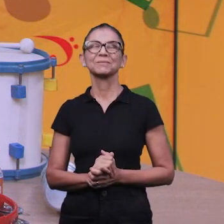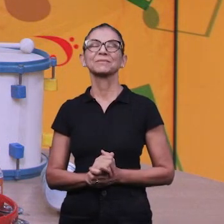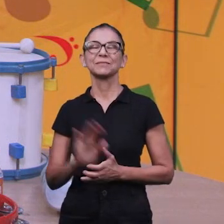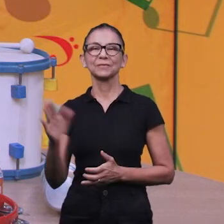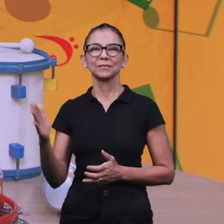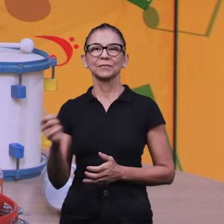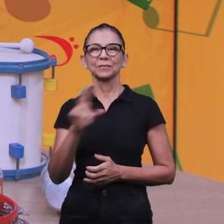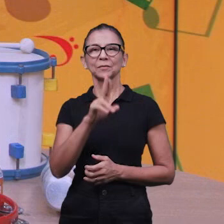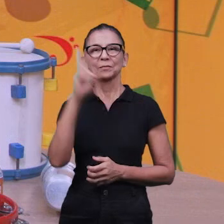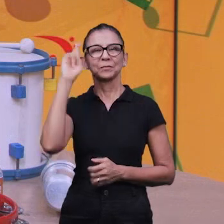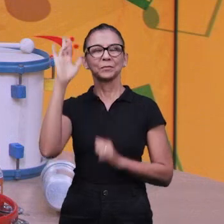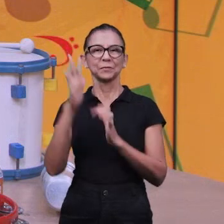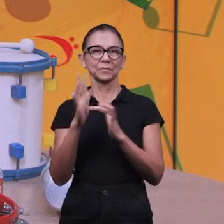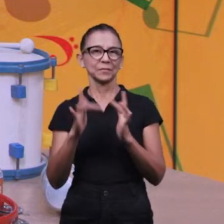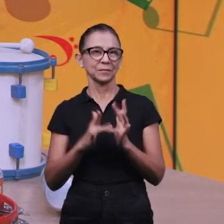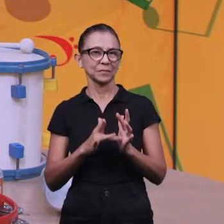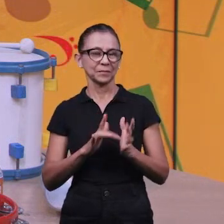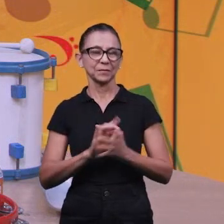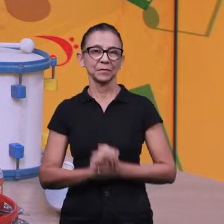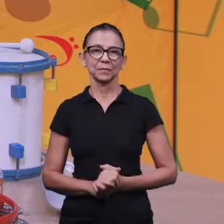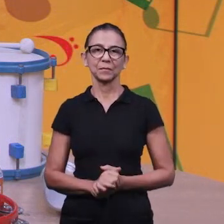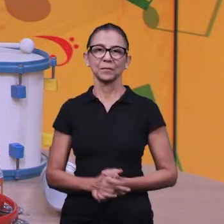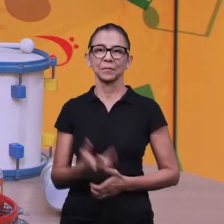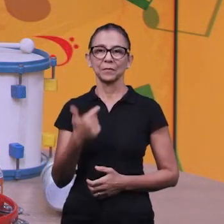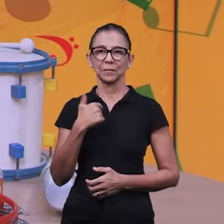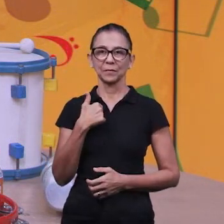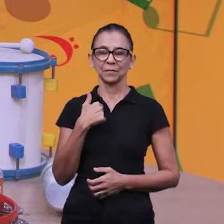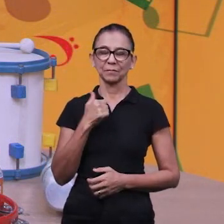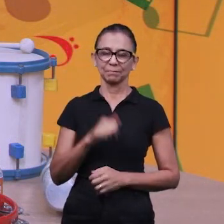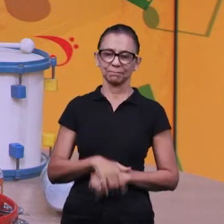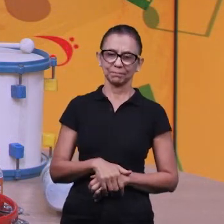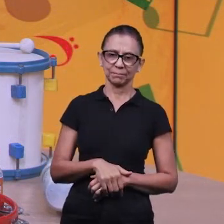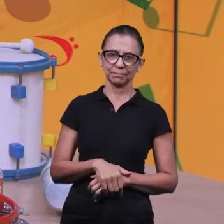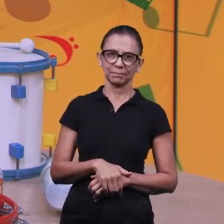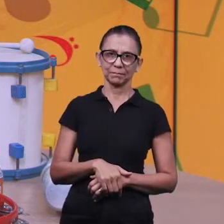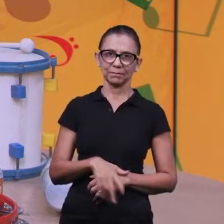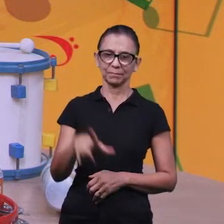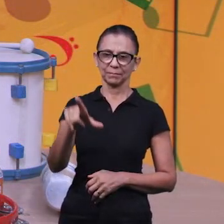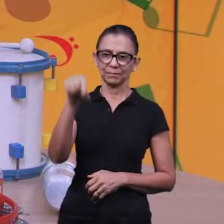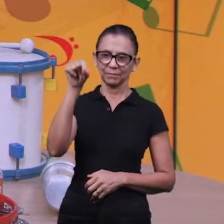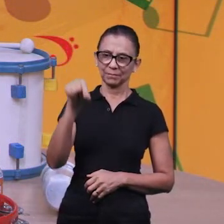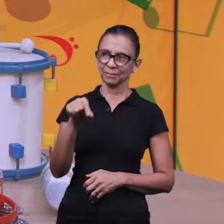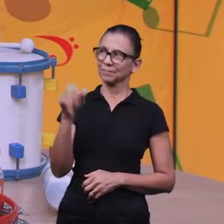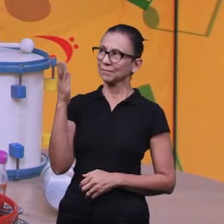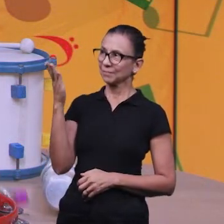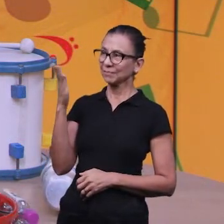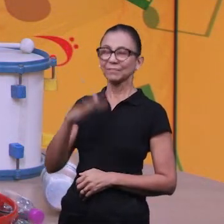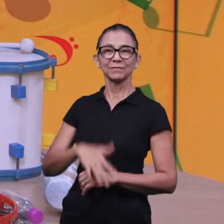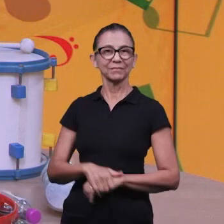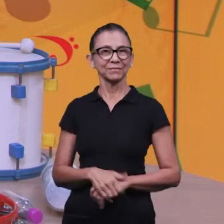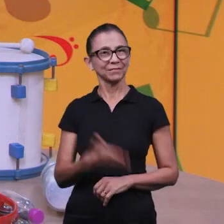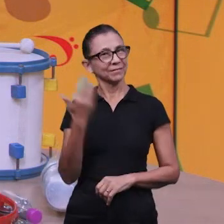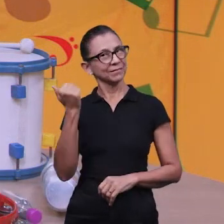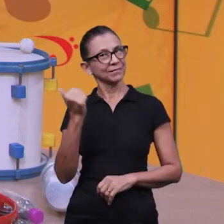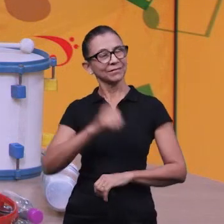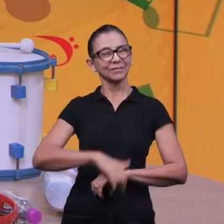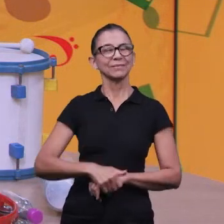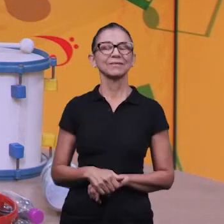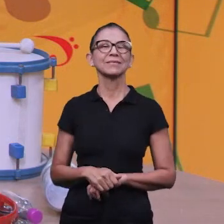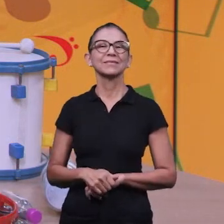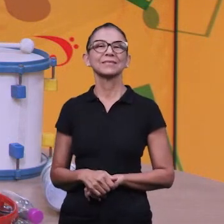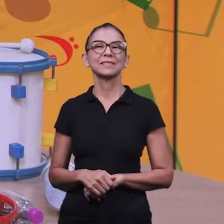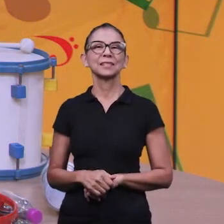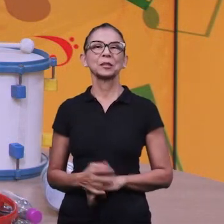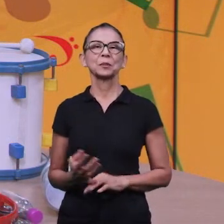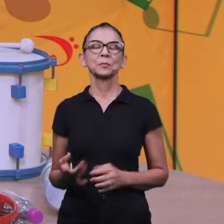en adorant le nom de notre Seigneur Jésus. Moi, je vais choisir la clave. Nous allons voir.